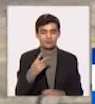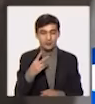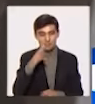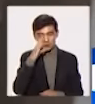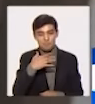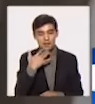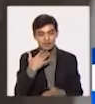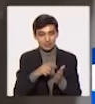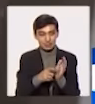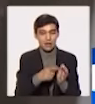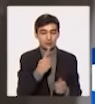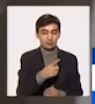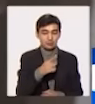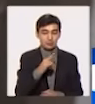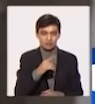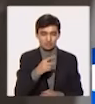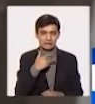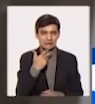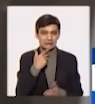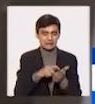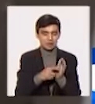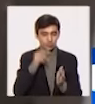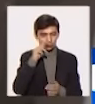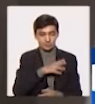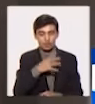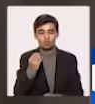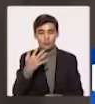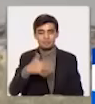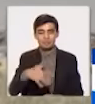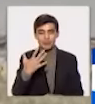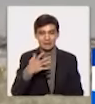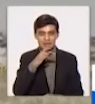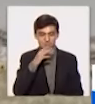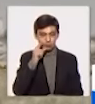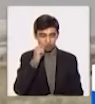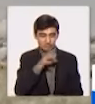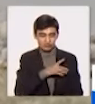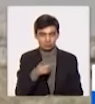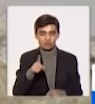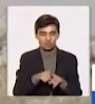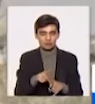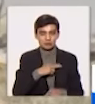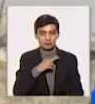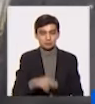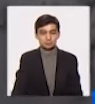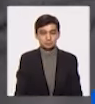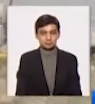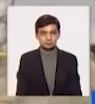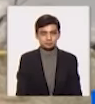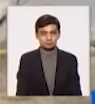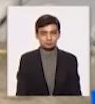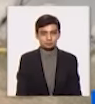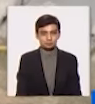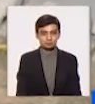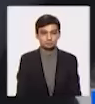бірі 3-ші сынып оқиды. Және аялдамада автобус күтіп тұрған 55 жастағы тағы бір адам бақилық болған еді. Абай